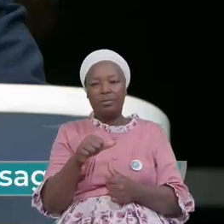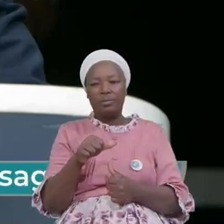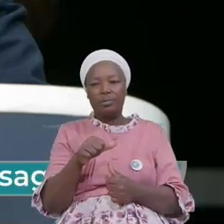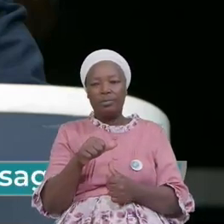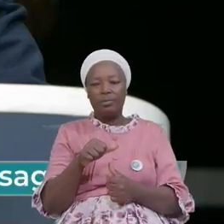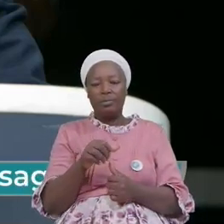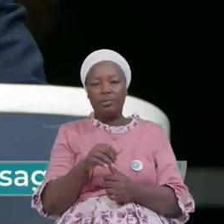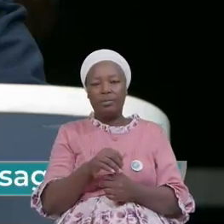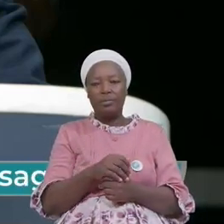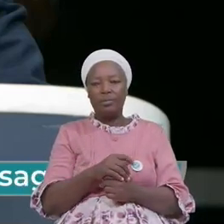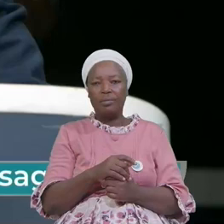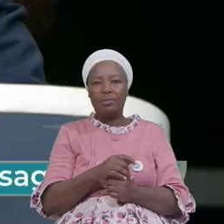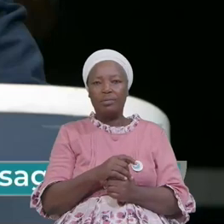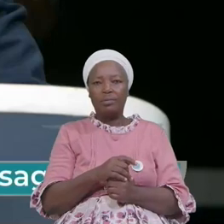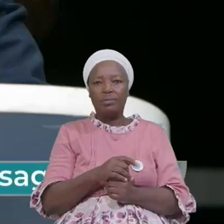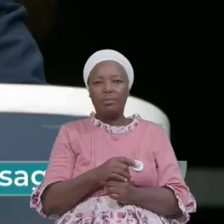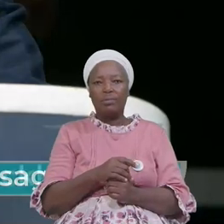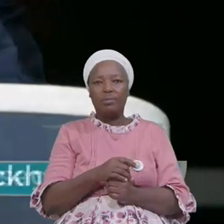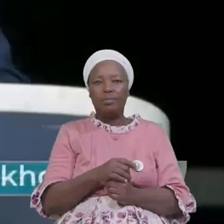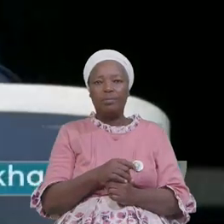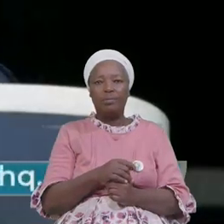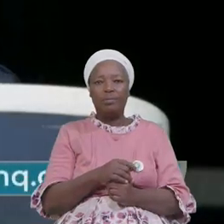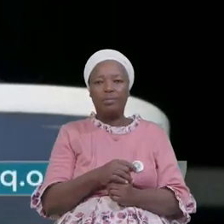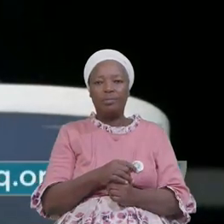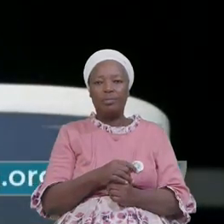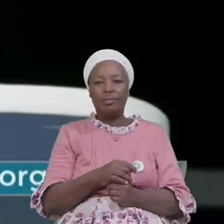le fasse de façon lisible.